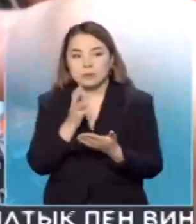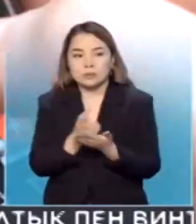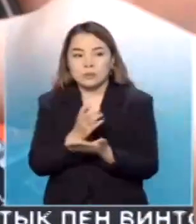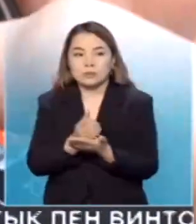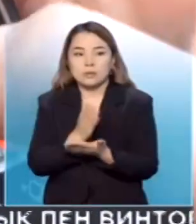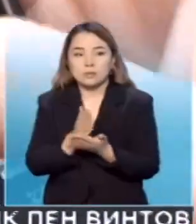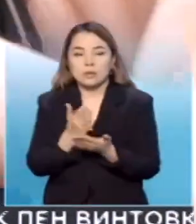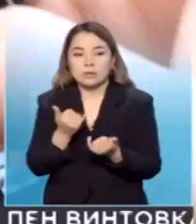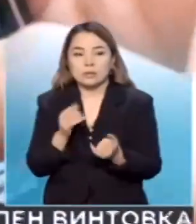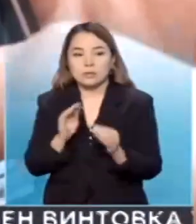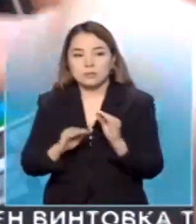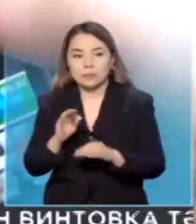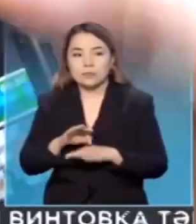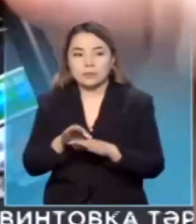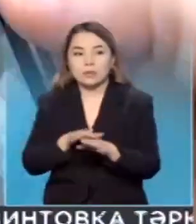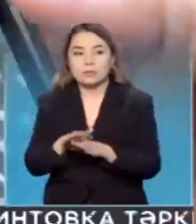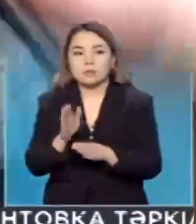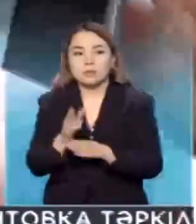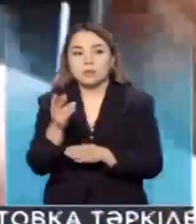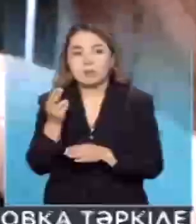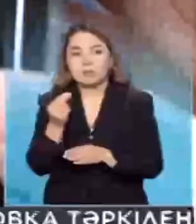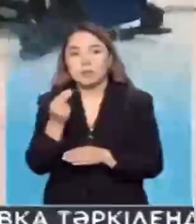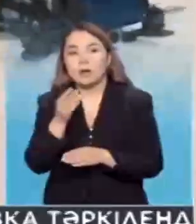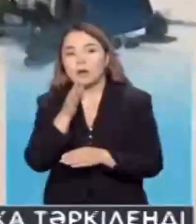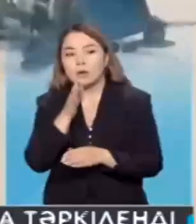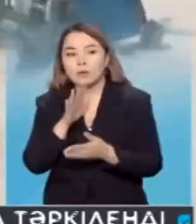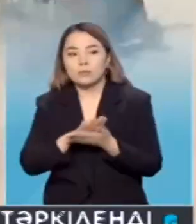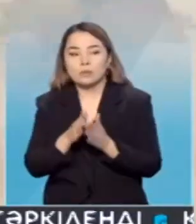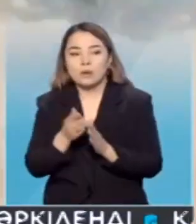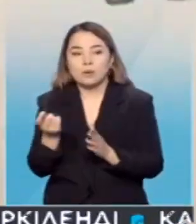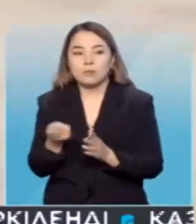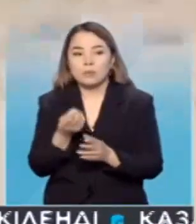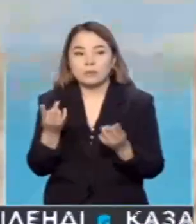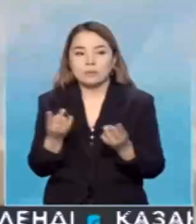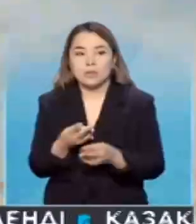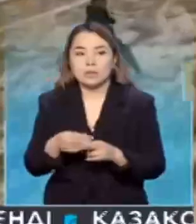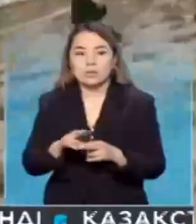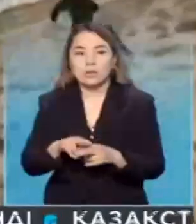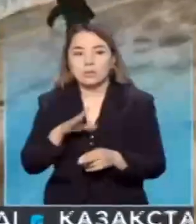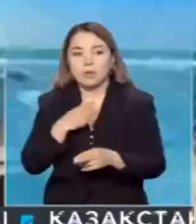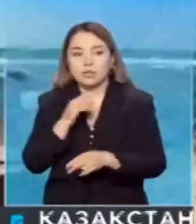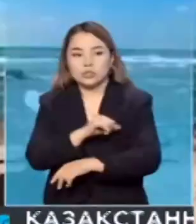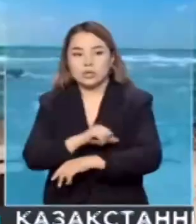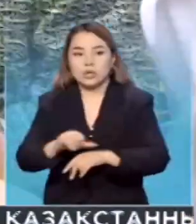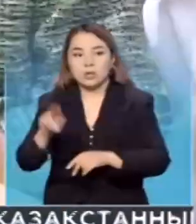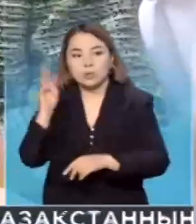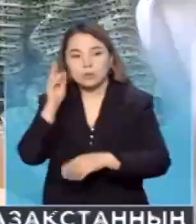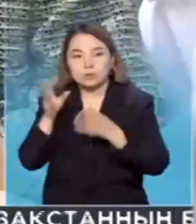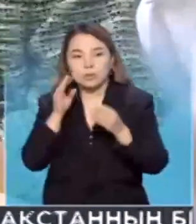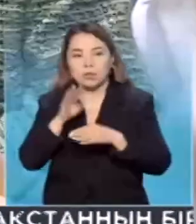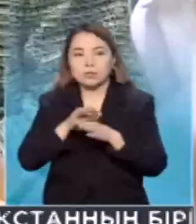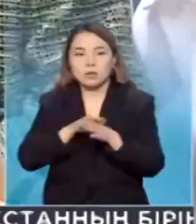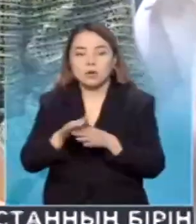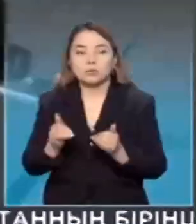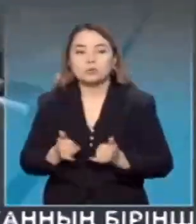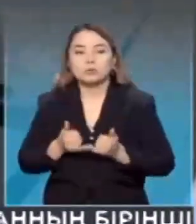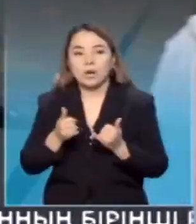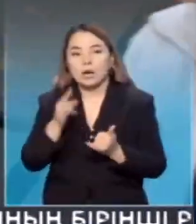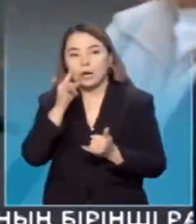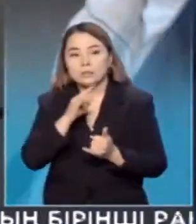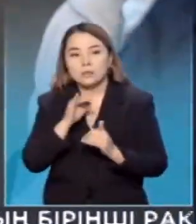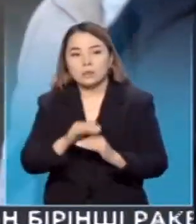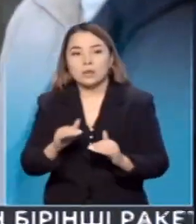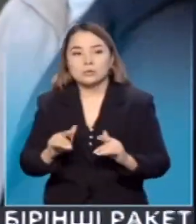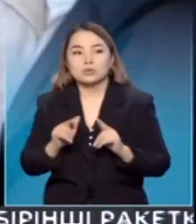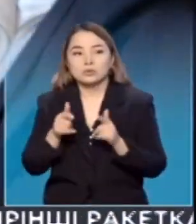Мобильді кесте жасау керек өнер. Бұған қаржымен уақыт аз кетеді. Алайда шетелде бұл саланың қырсырын жетік меңгергендер аз. Қазір ұсыныс біздің қазақ